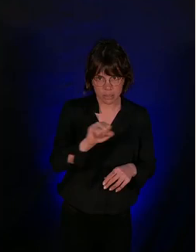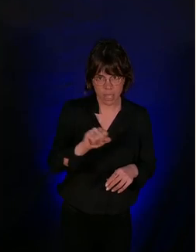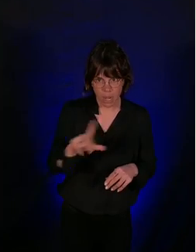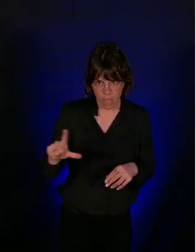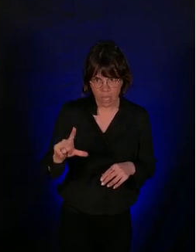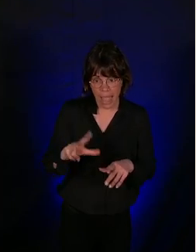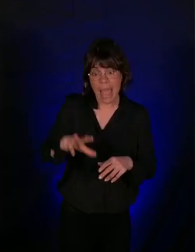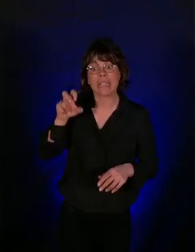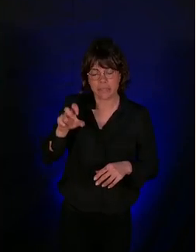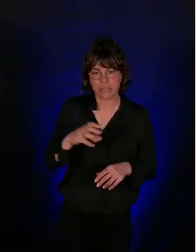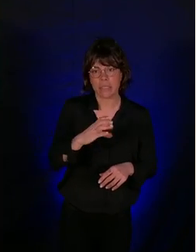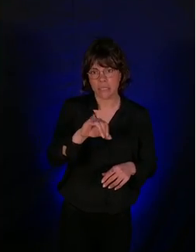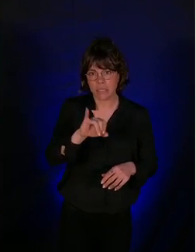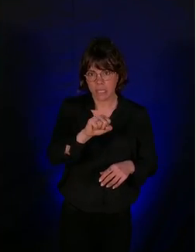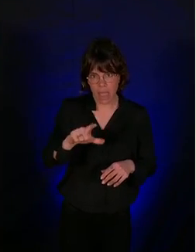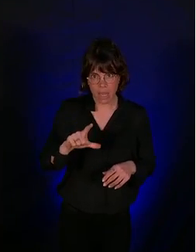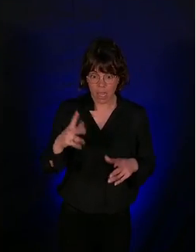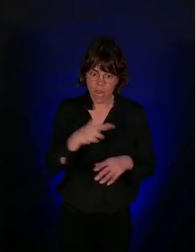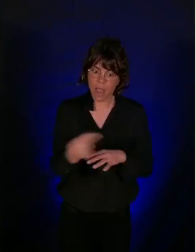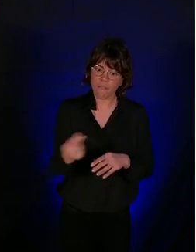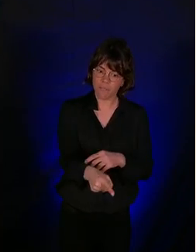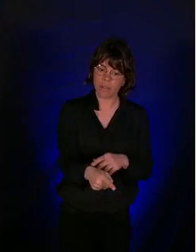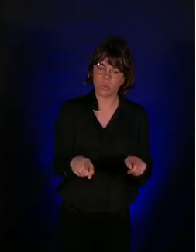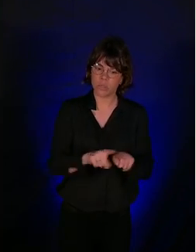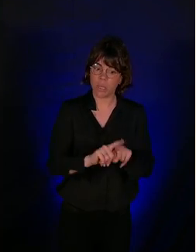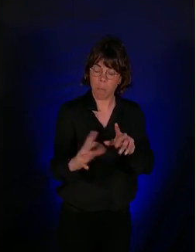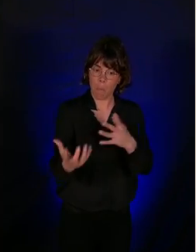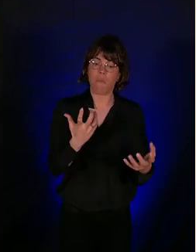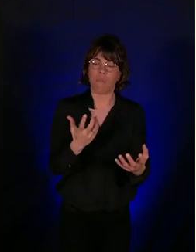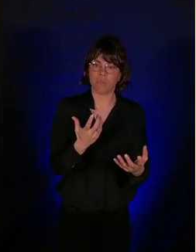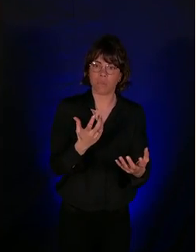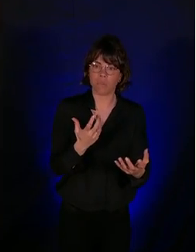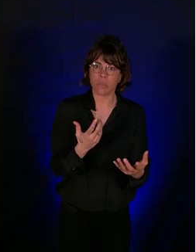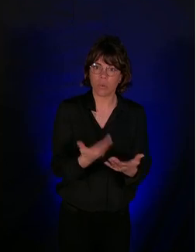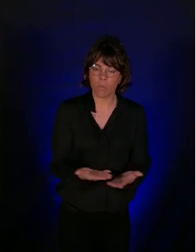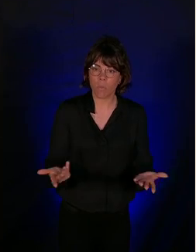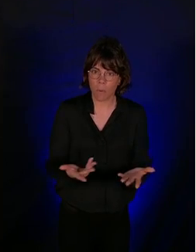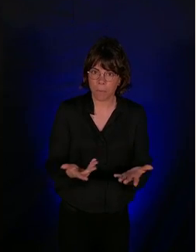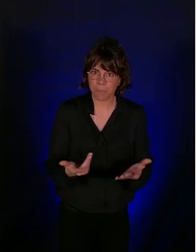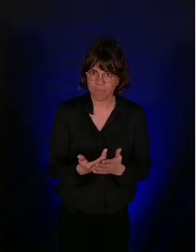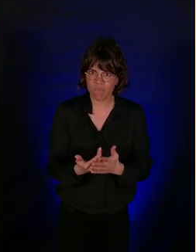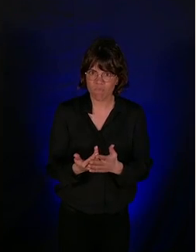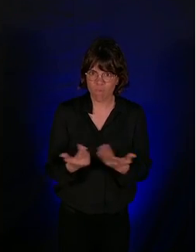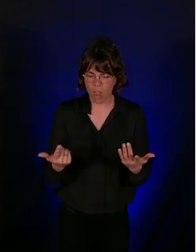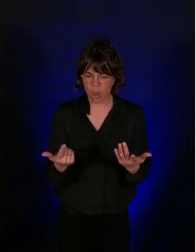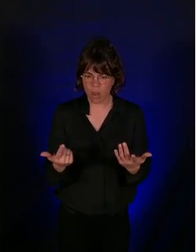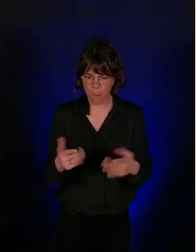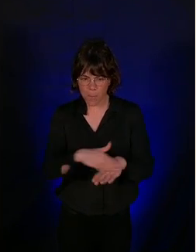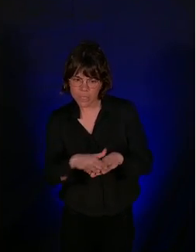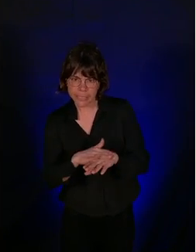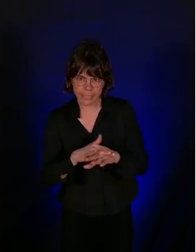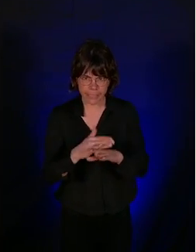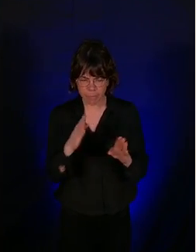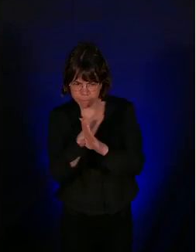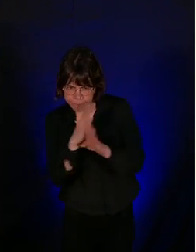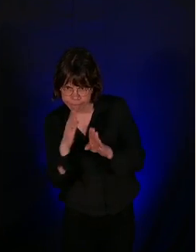ex CISL est très grave elle est aussi révélatrice elle met en évidence les complicités politiques et financières